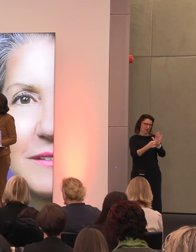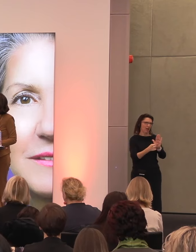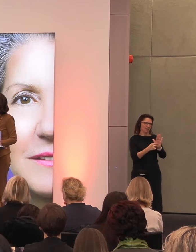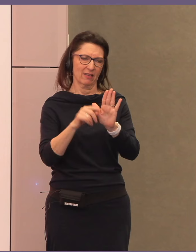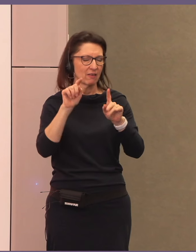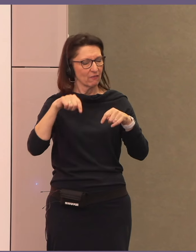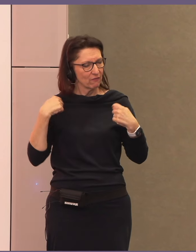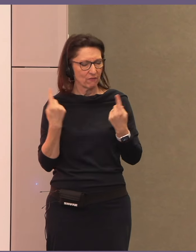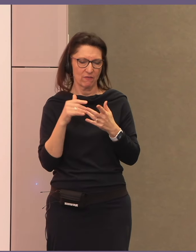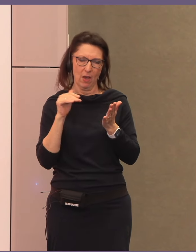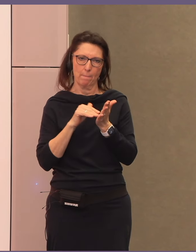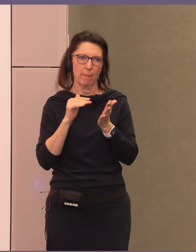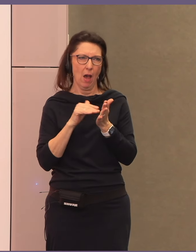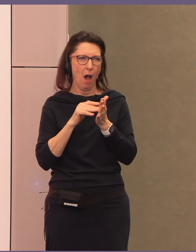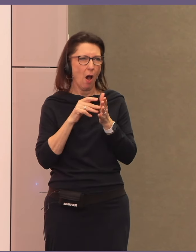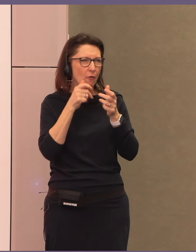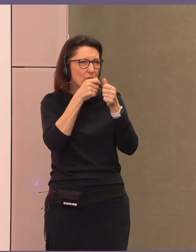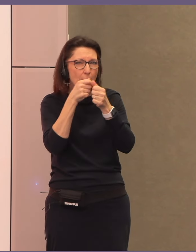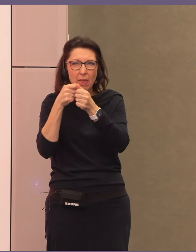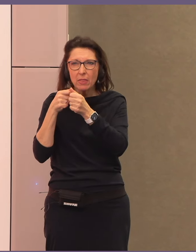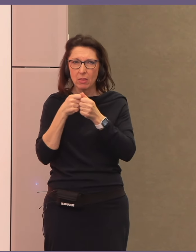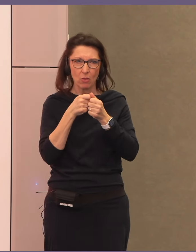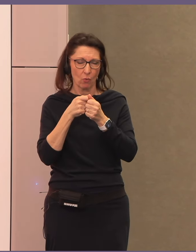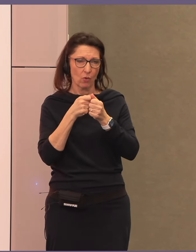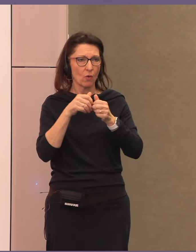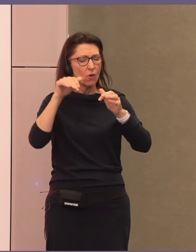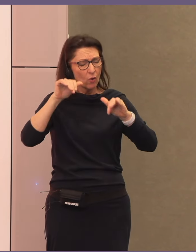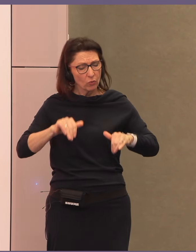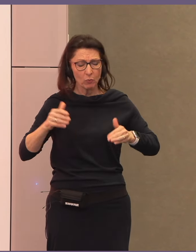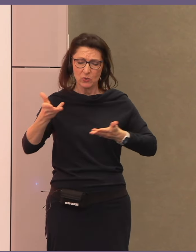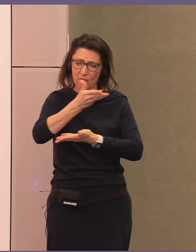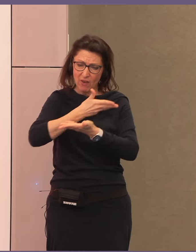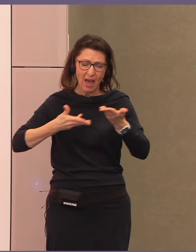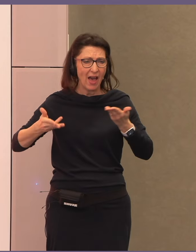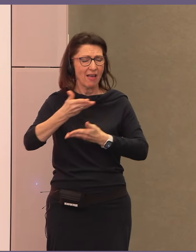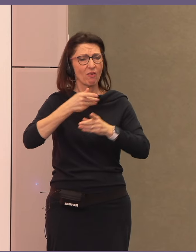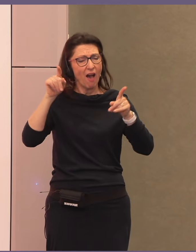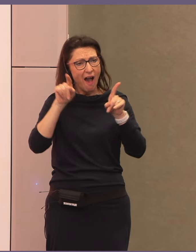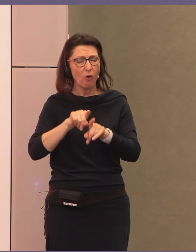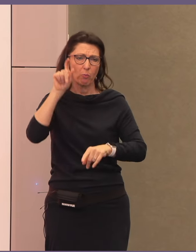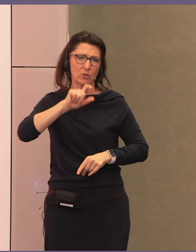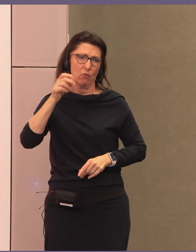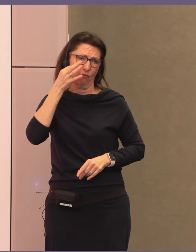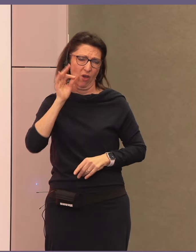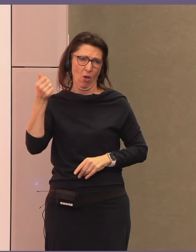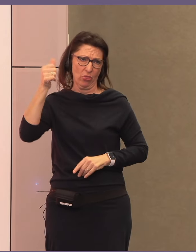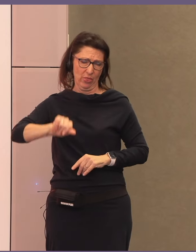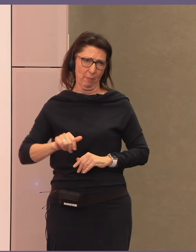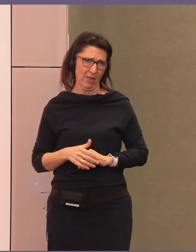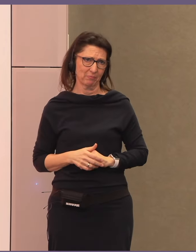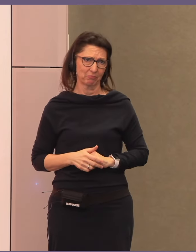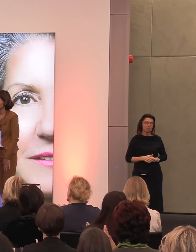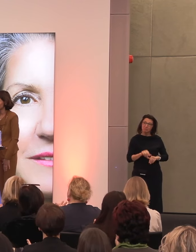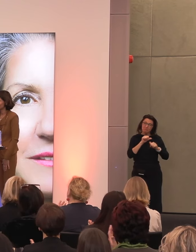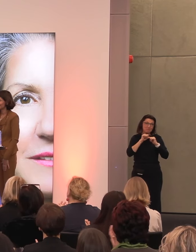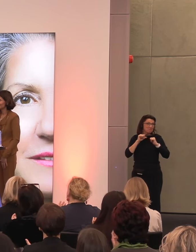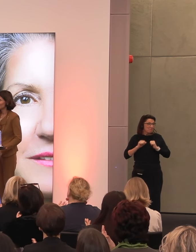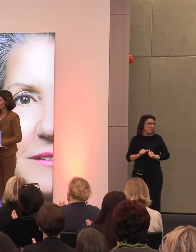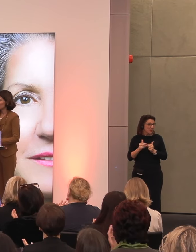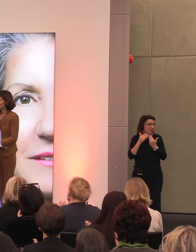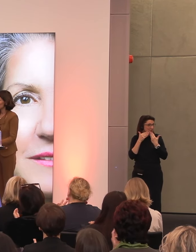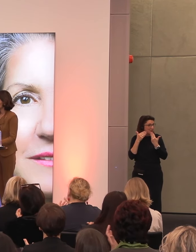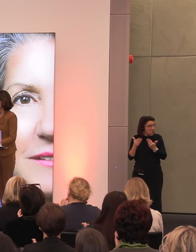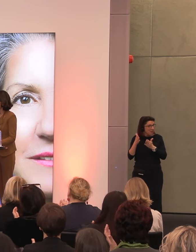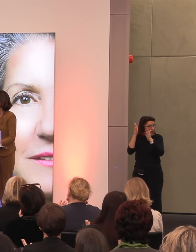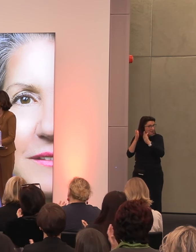um da einfach auch den Frauen ihren gerechten Platz am Verhandlungstisch auch einräumen zu können. Herzlichen Dank, Eva-Maria Holzleitner.